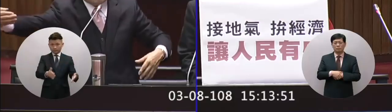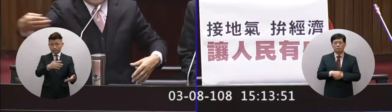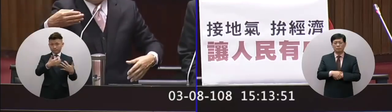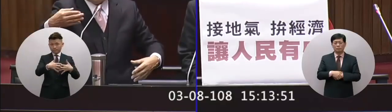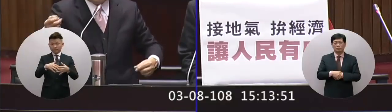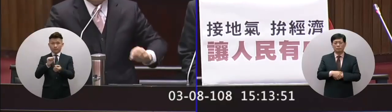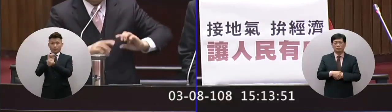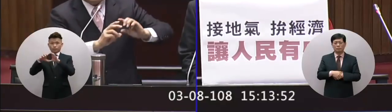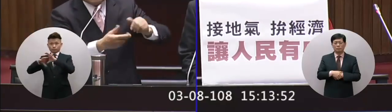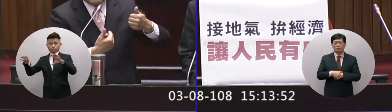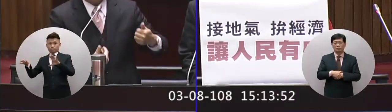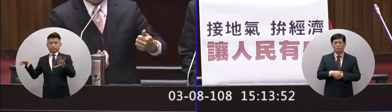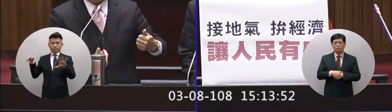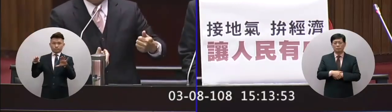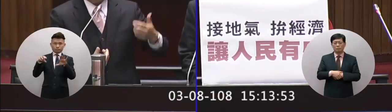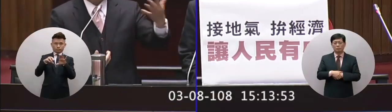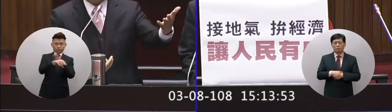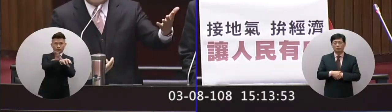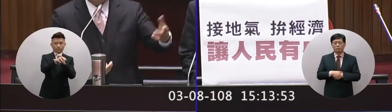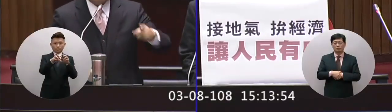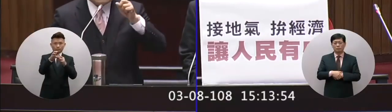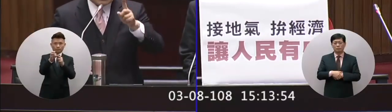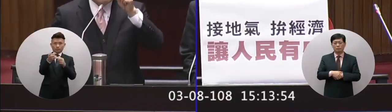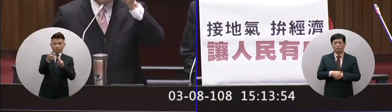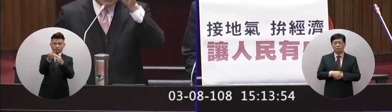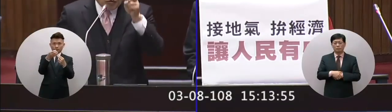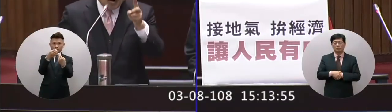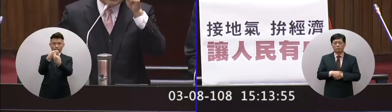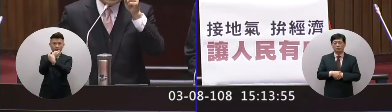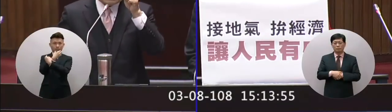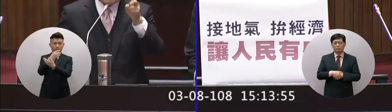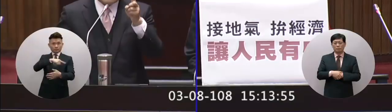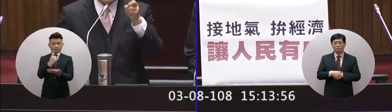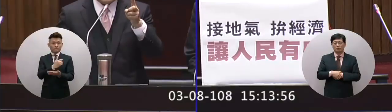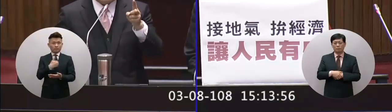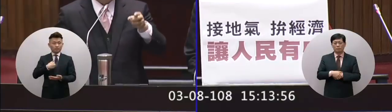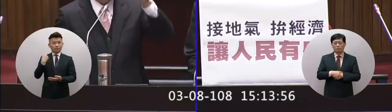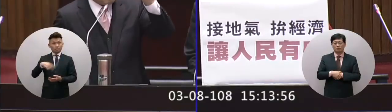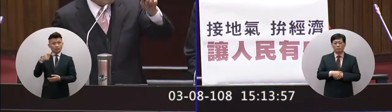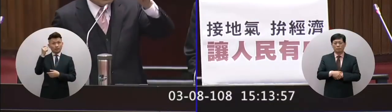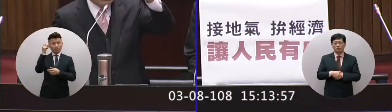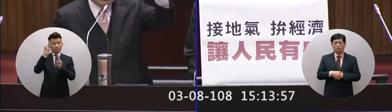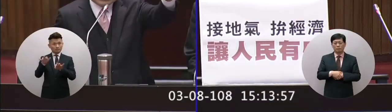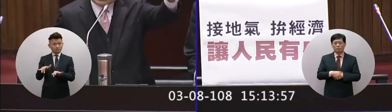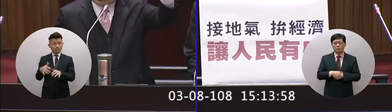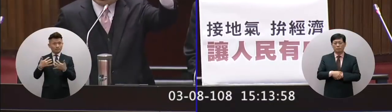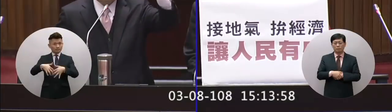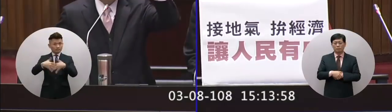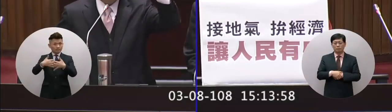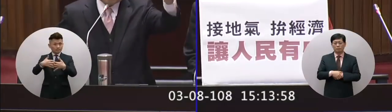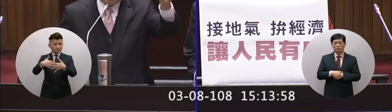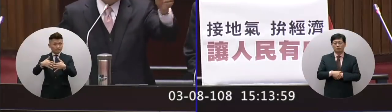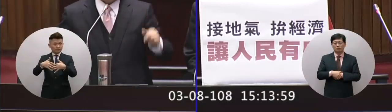以一个木条进去，四面雕刻出来，而且连我们的智慧机械都可以机